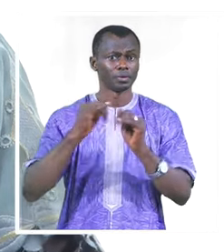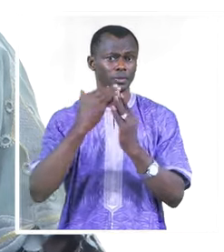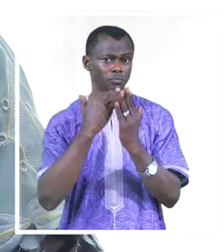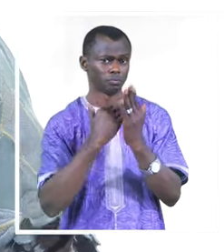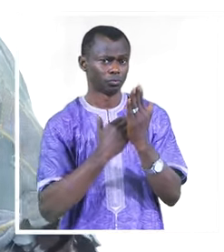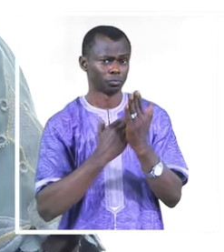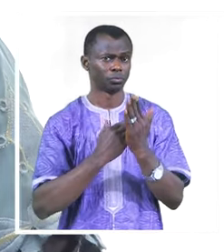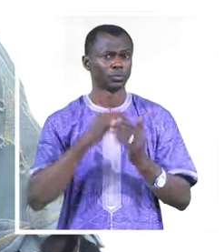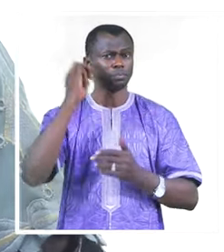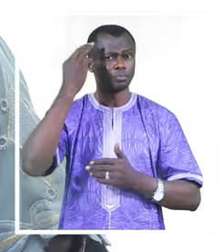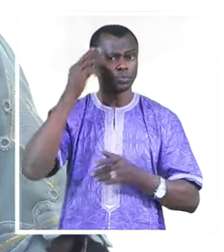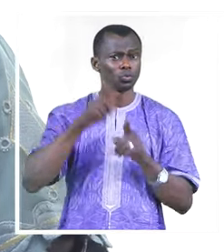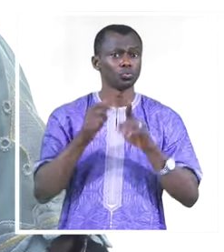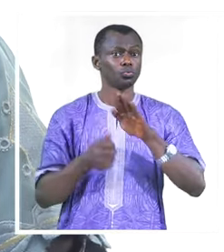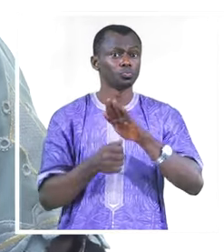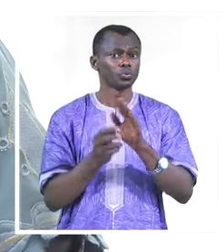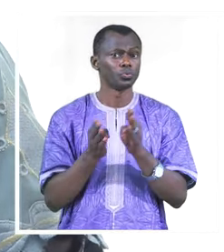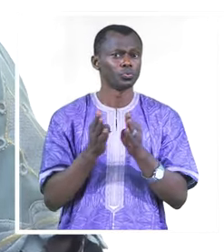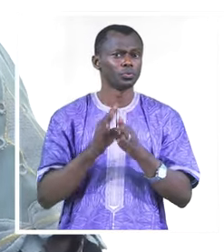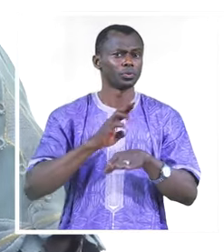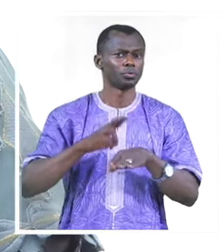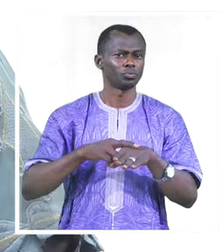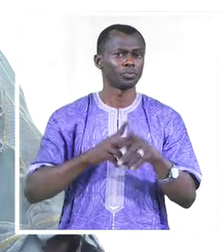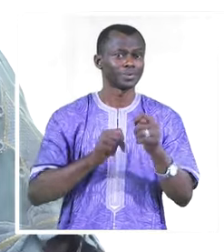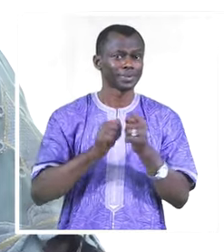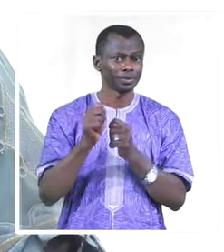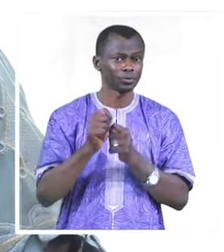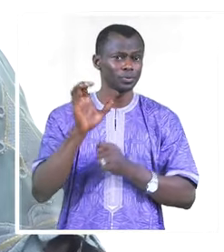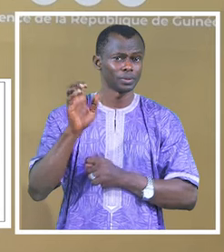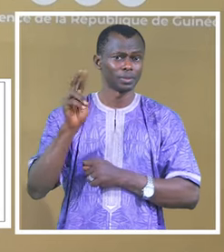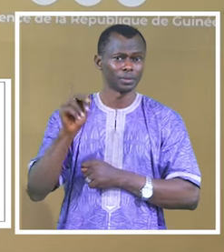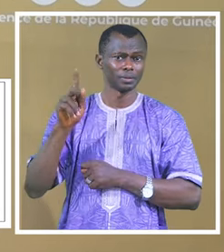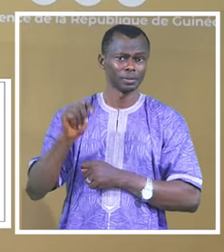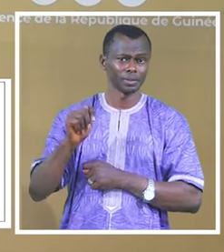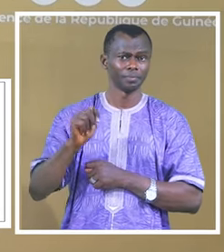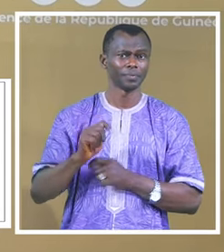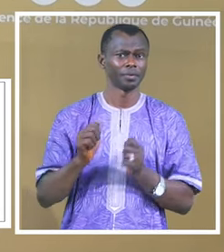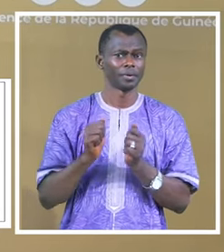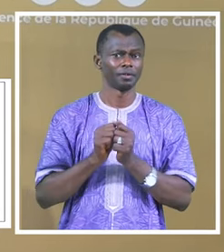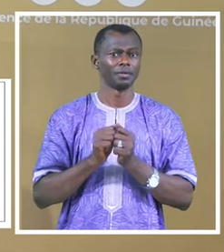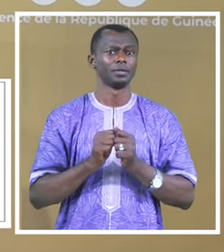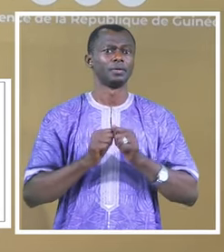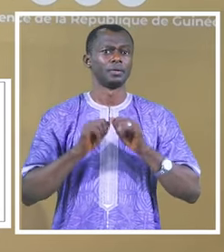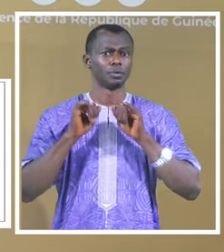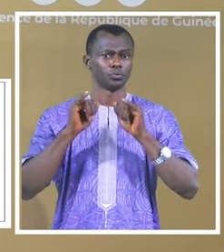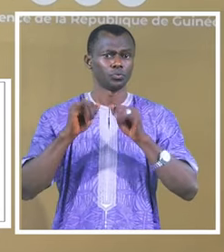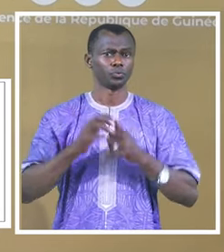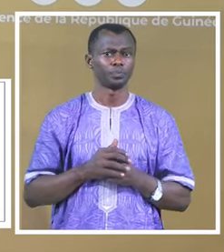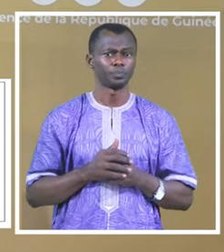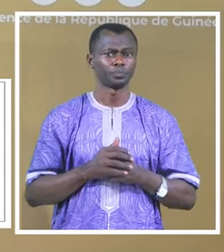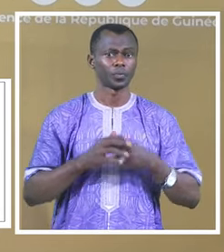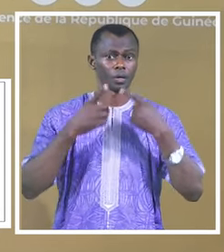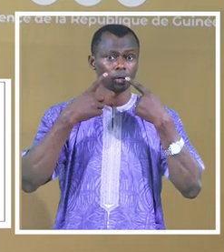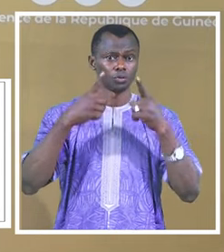de la transition avec les instructions suivantes. S'assurer de l'alignement du projet de loi des finances sur